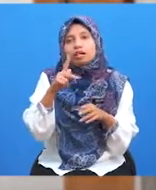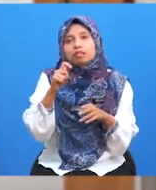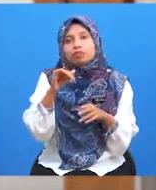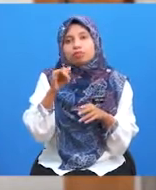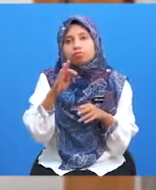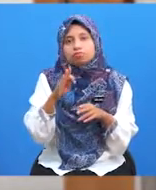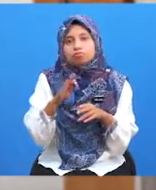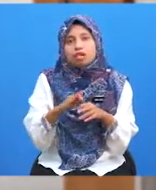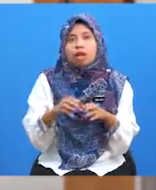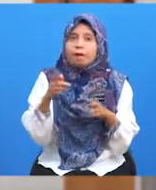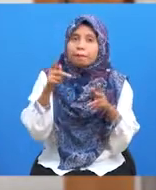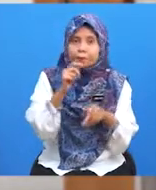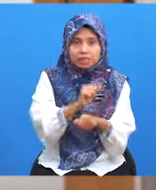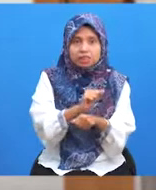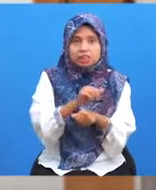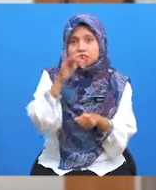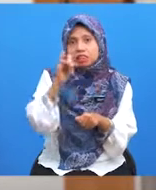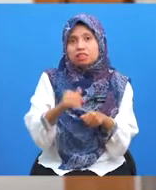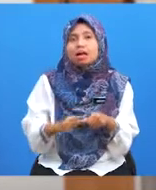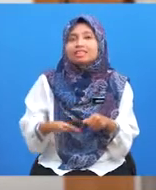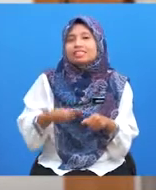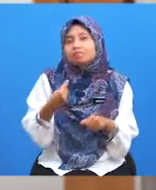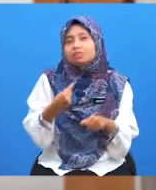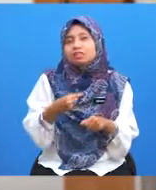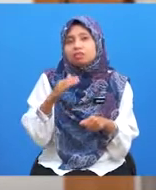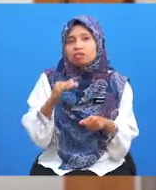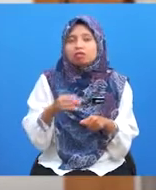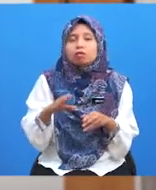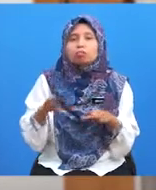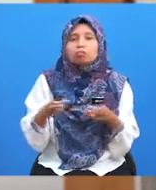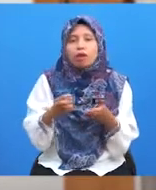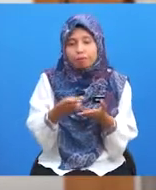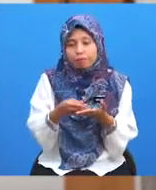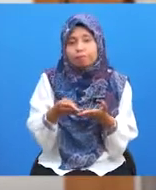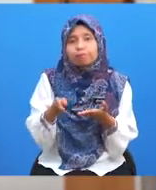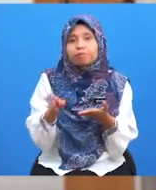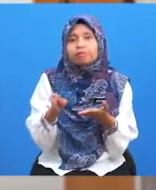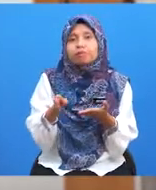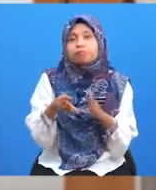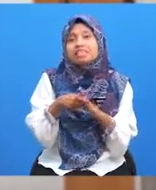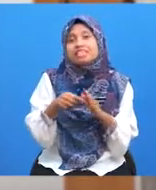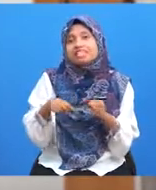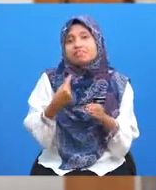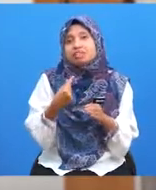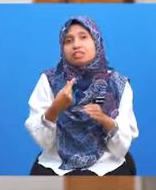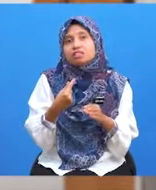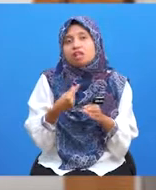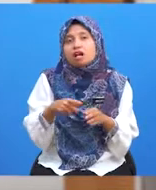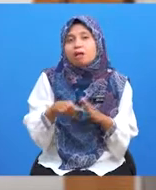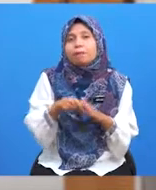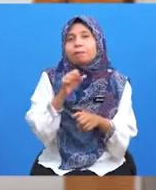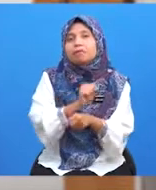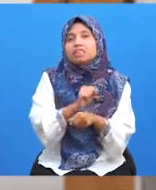membuatkan pelanggan mereka gembira ada satu kajian melaporkan bahwa terkejut ini lebih cenderung untuk